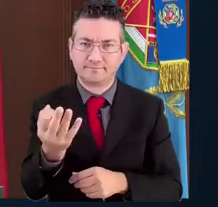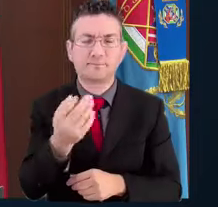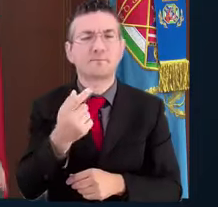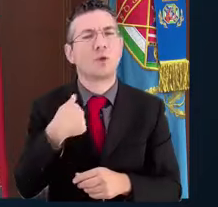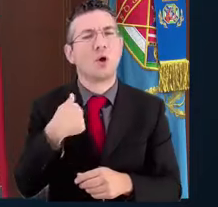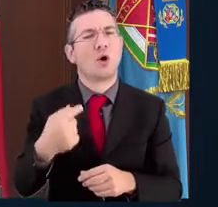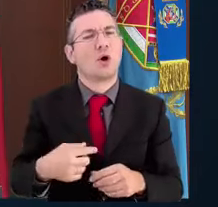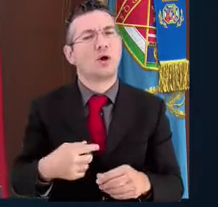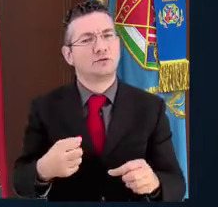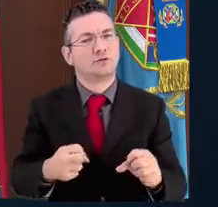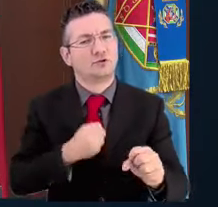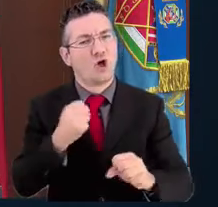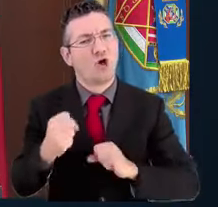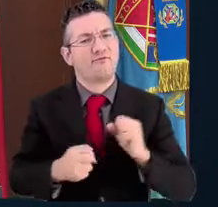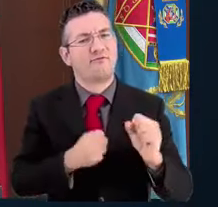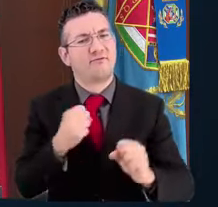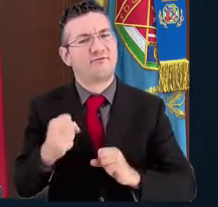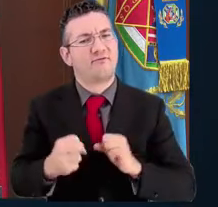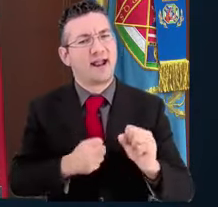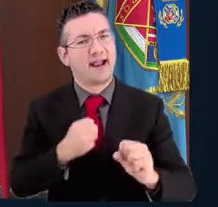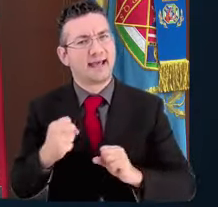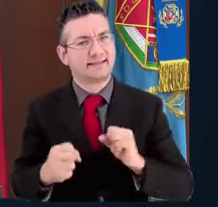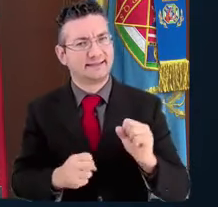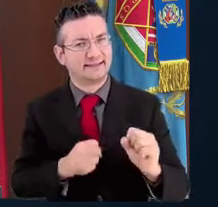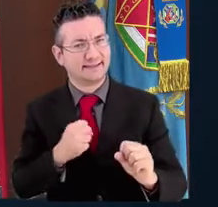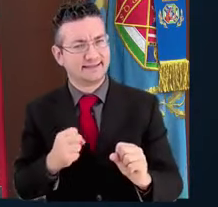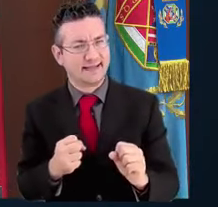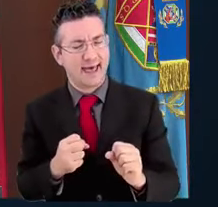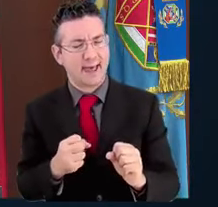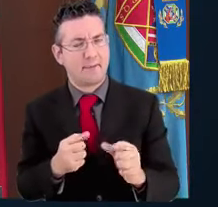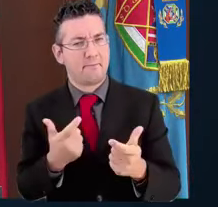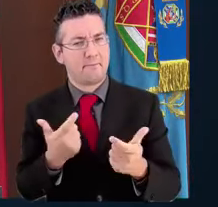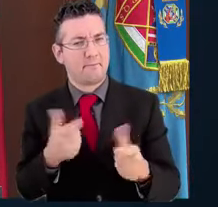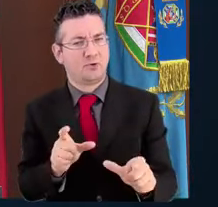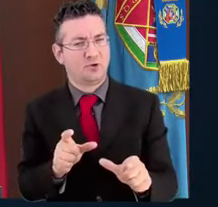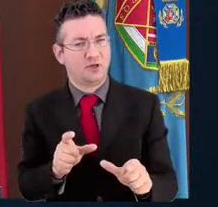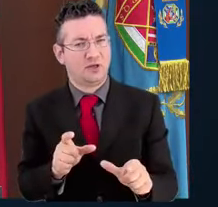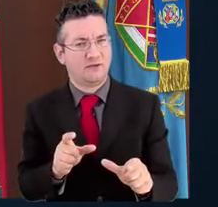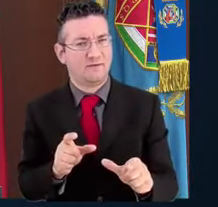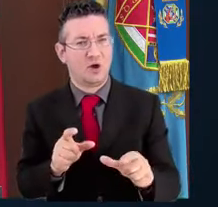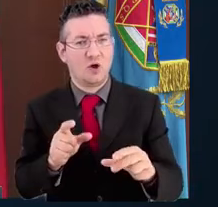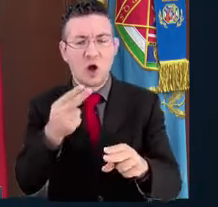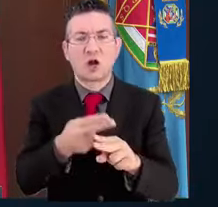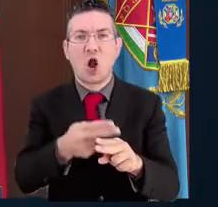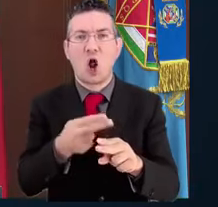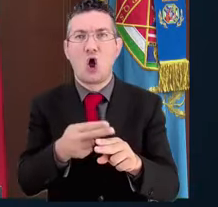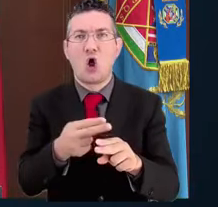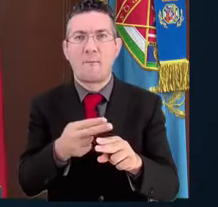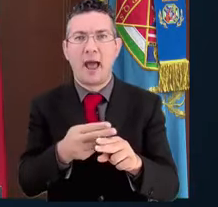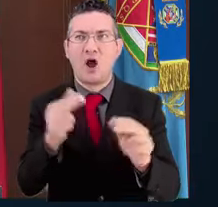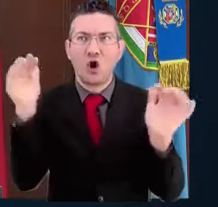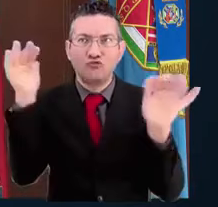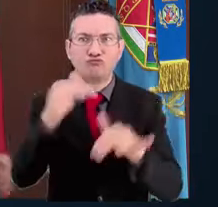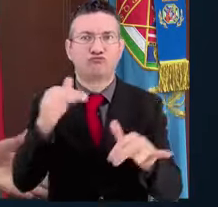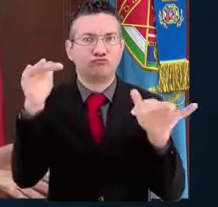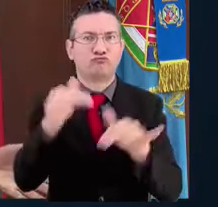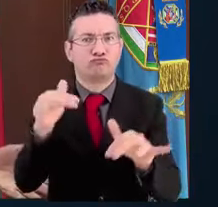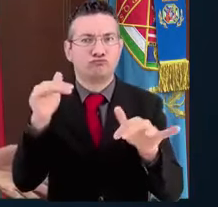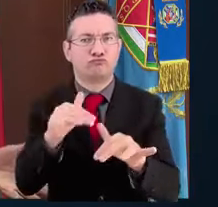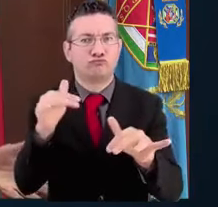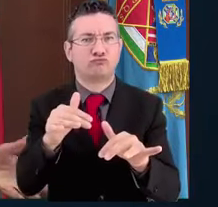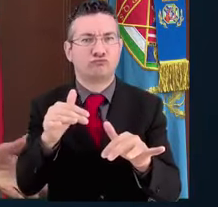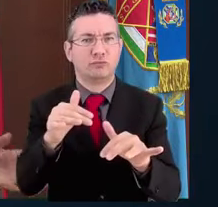la lesse il fatto che roma sia baricentrica non è vero che non lo soffriamo non lo